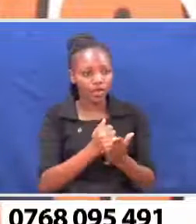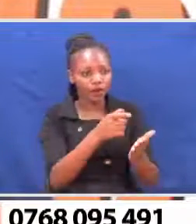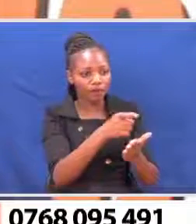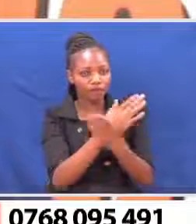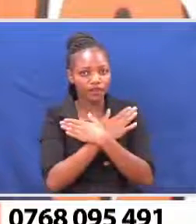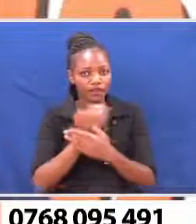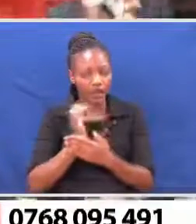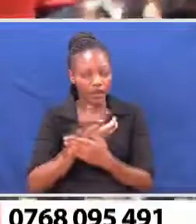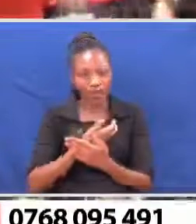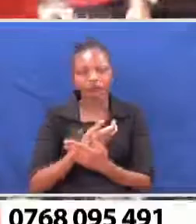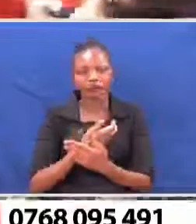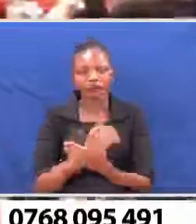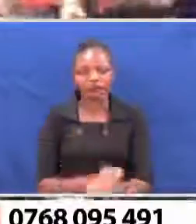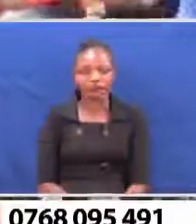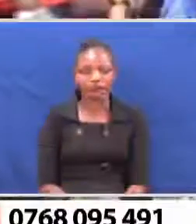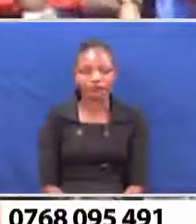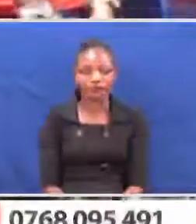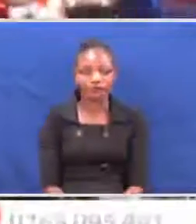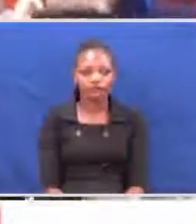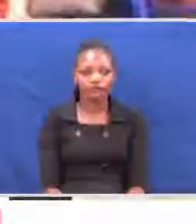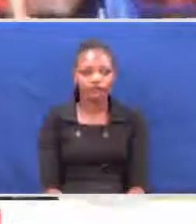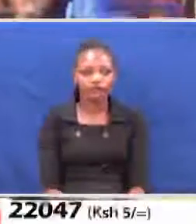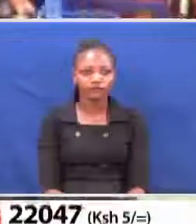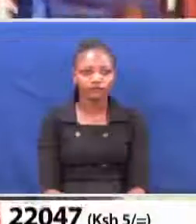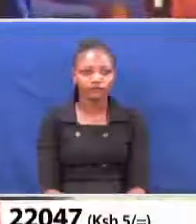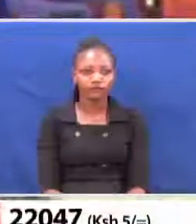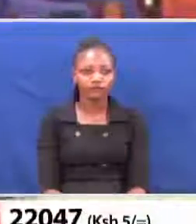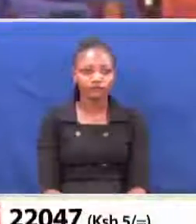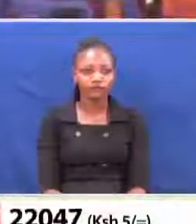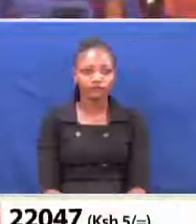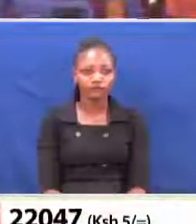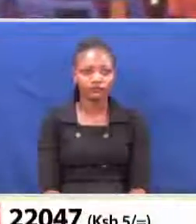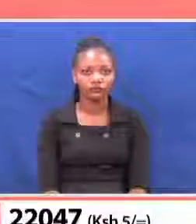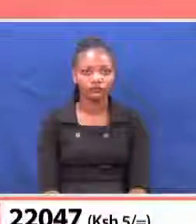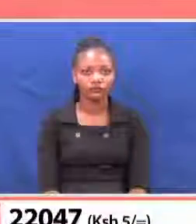hii mradi ya mwaka. Mulindi Kerry TV 47 Kakamega.